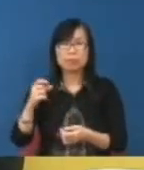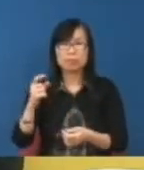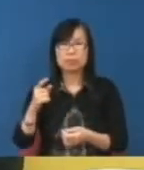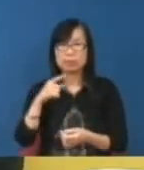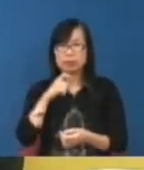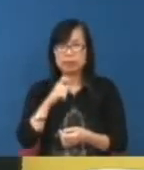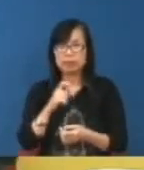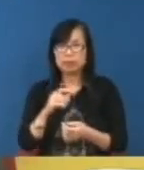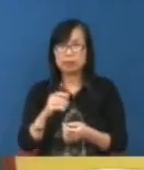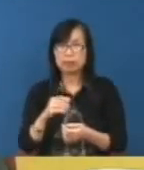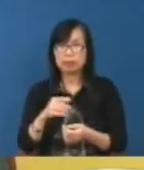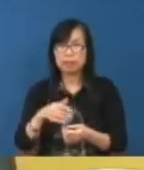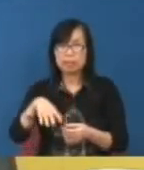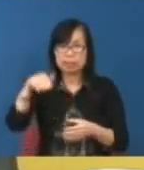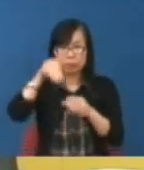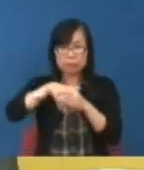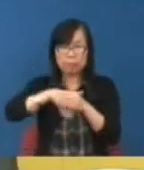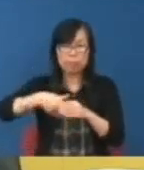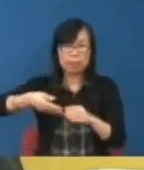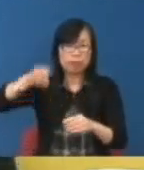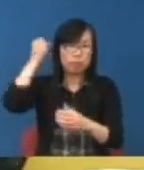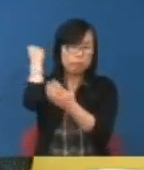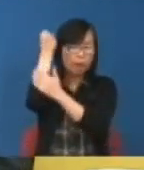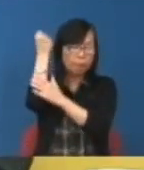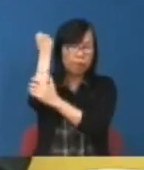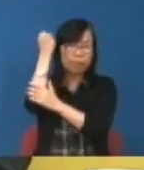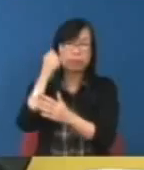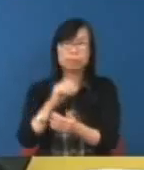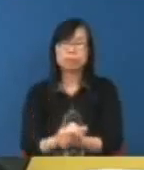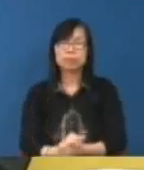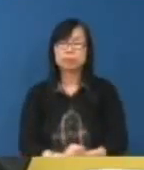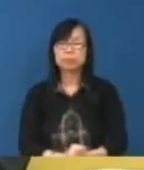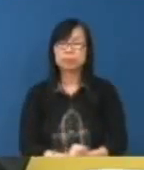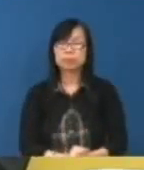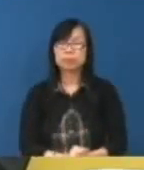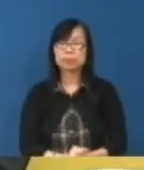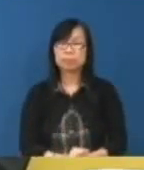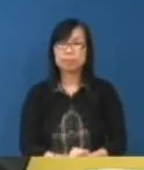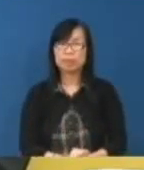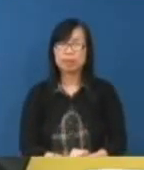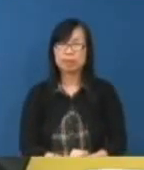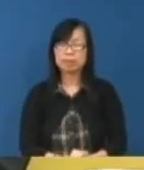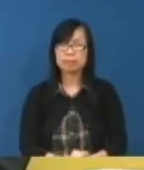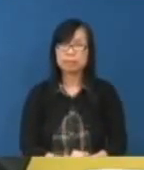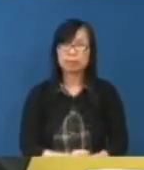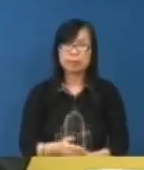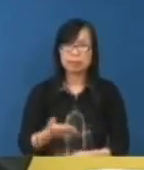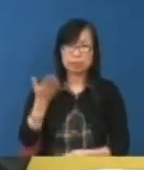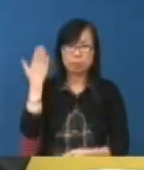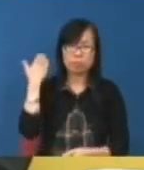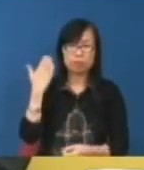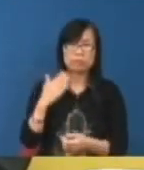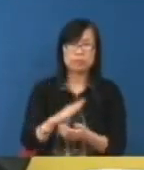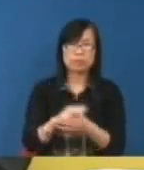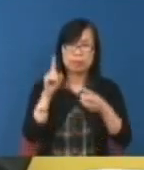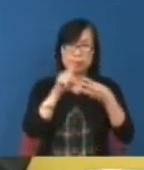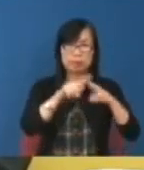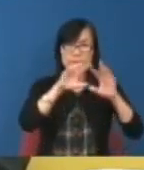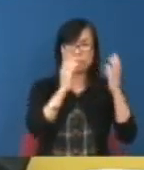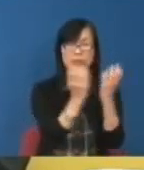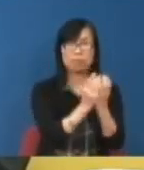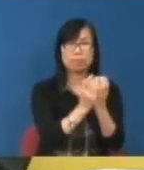致就投票反對咗。即係當然佢有另一個議案咧，就反對咗由當時嘅民主黨同埋其他嘅泛